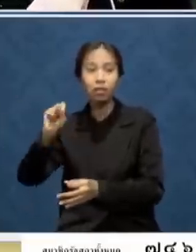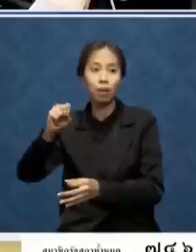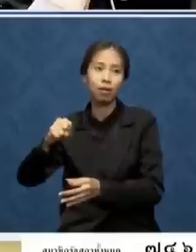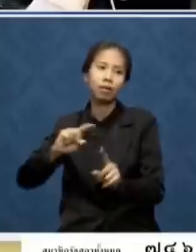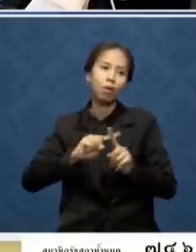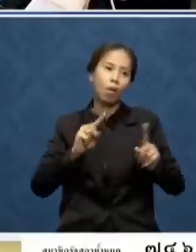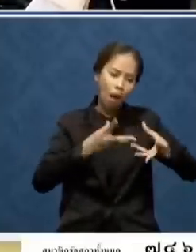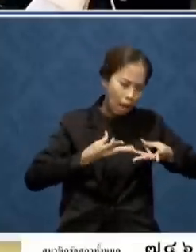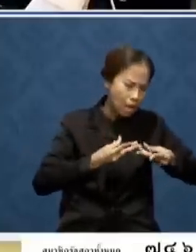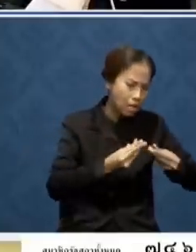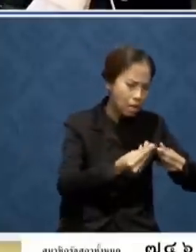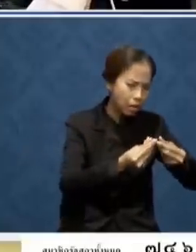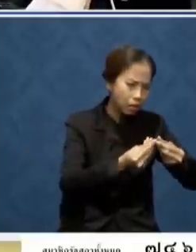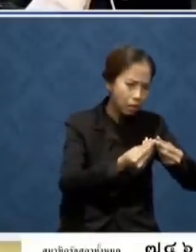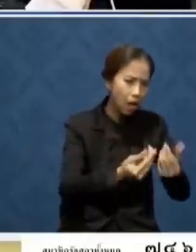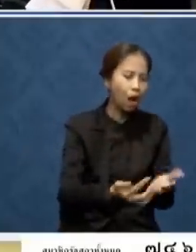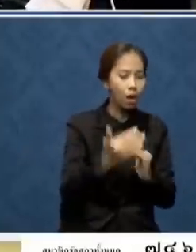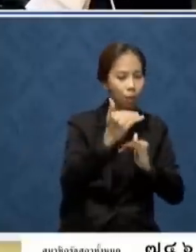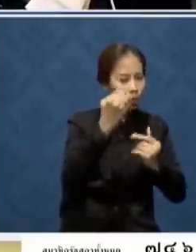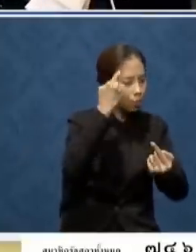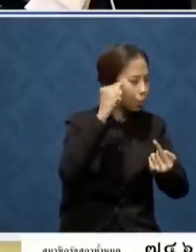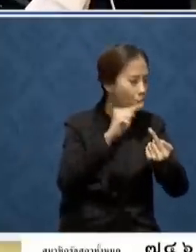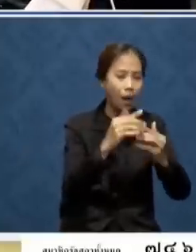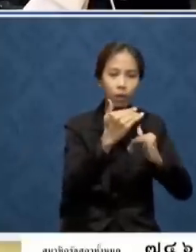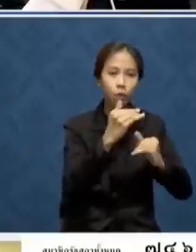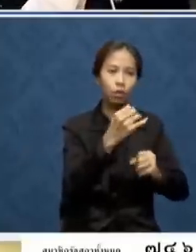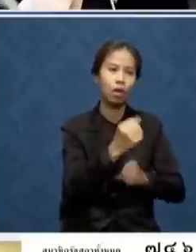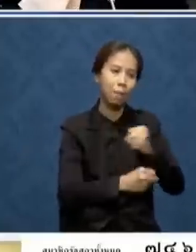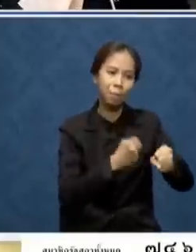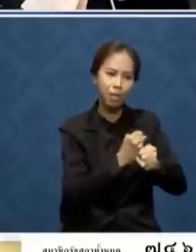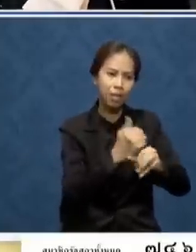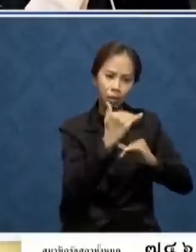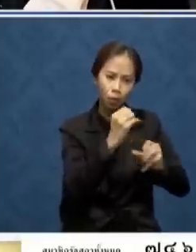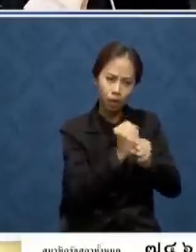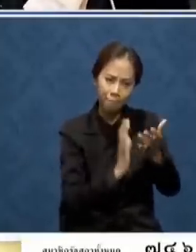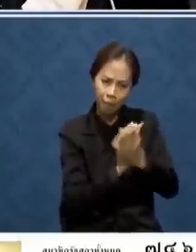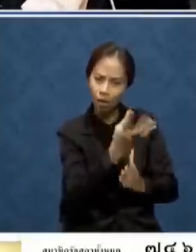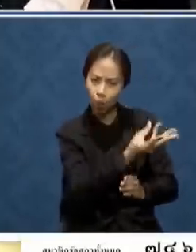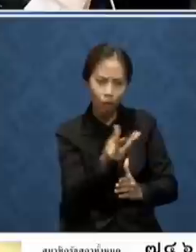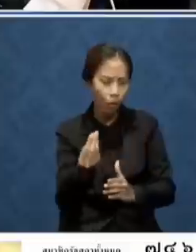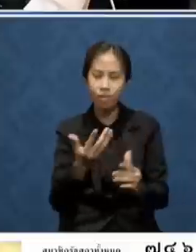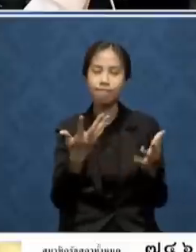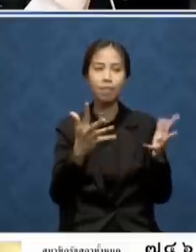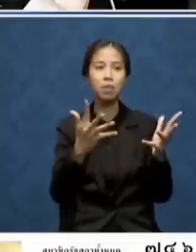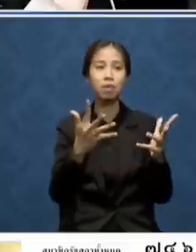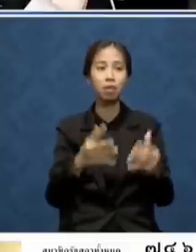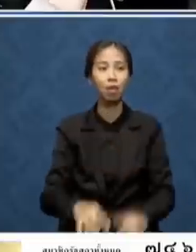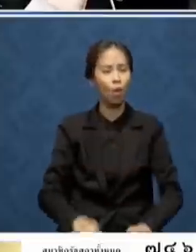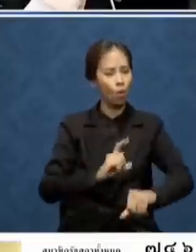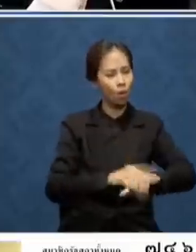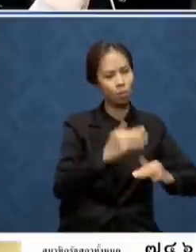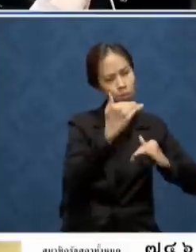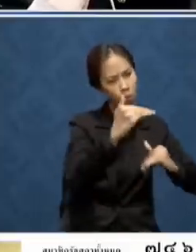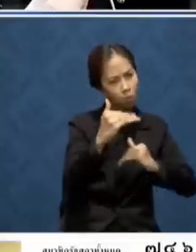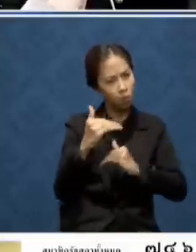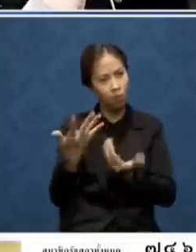ทั้งรายละเอียดไม่มีการกำหนดเป้าก็คือเหมือนกับของคุณประยุทธ์เลยค่ะไม่มีการกำหนดกรอบเวลาแม้แต่ว่ากรอบ